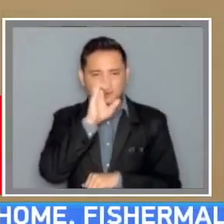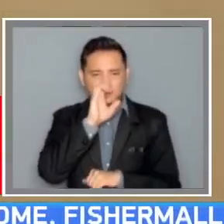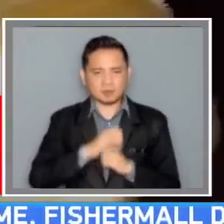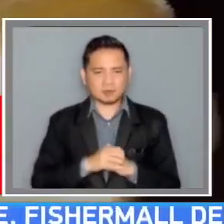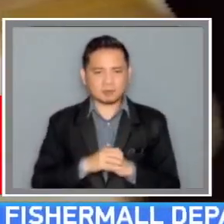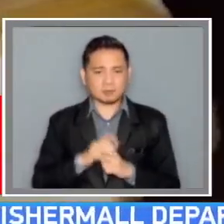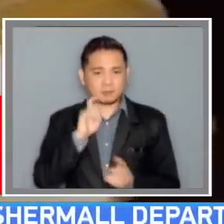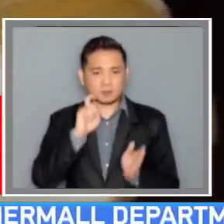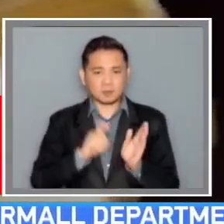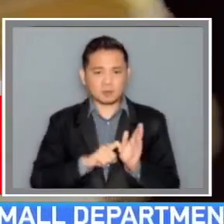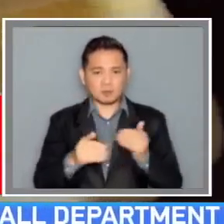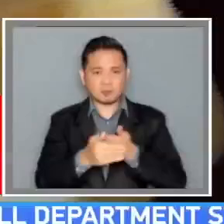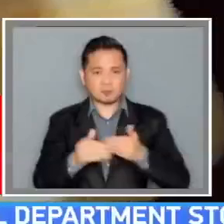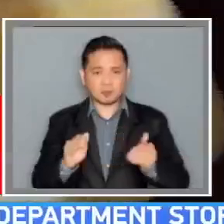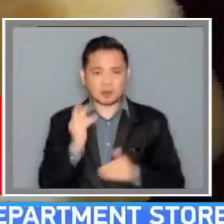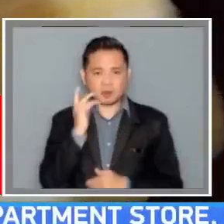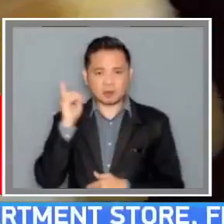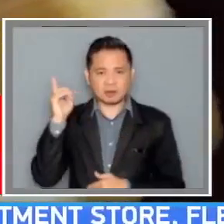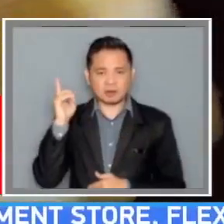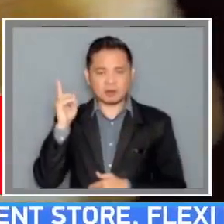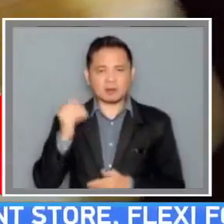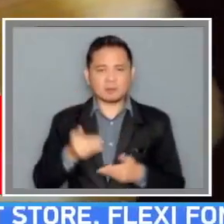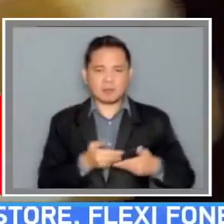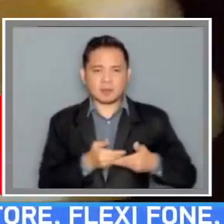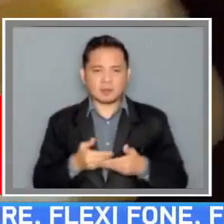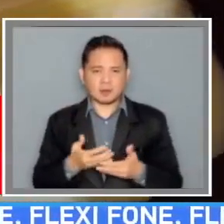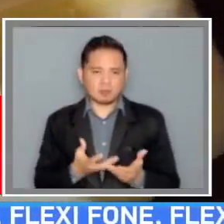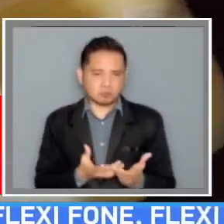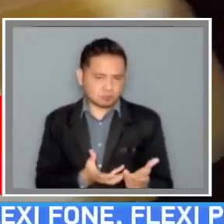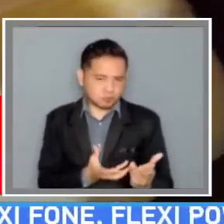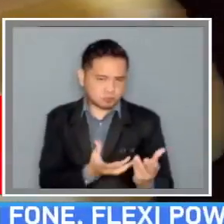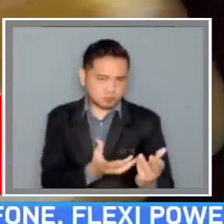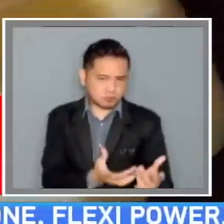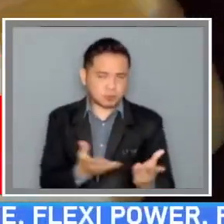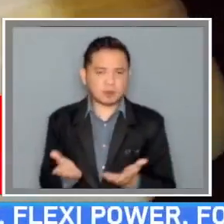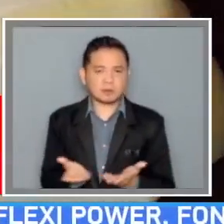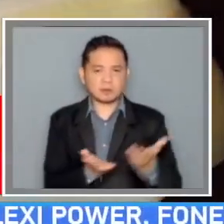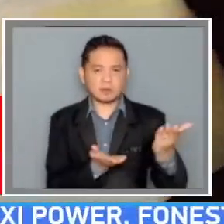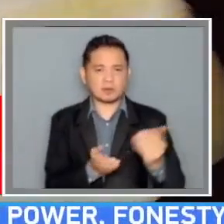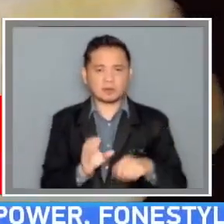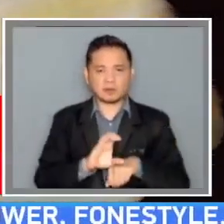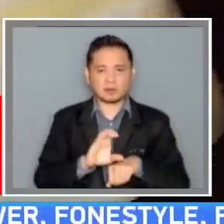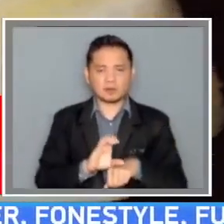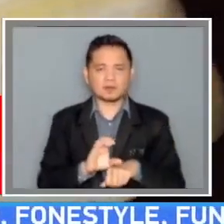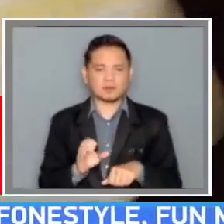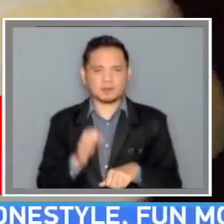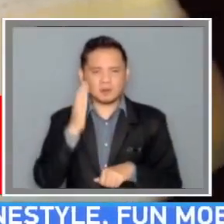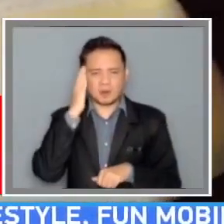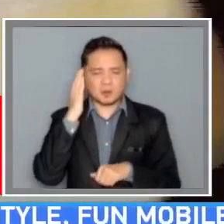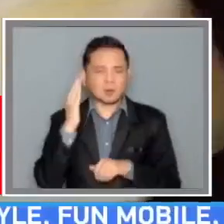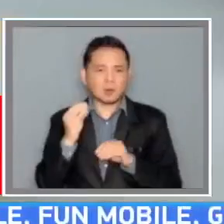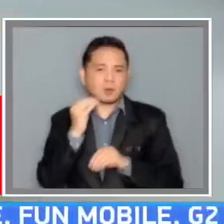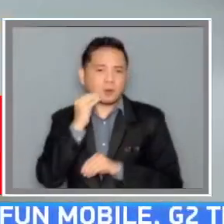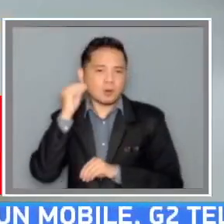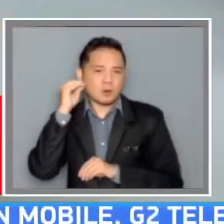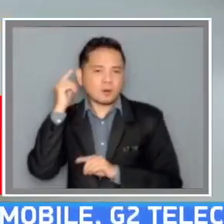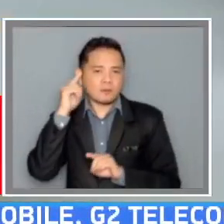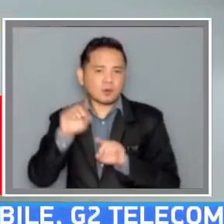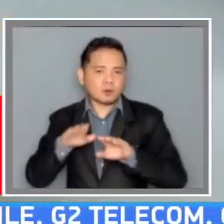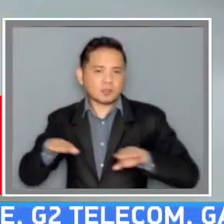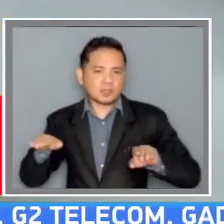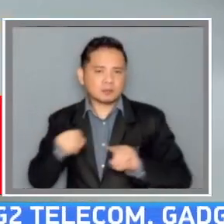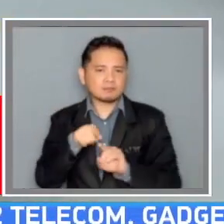simbahan. Agad dinala ng cura paroko sa birthing home ang sanggol para masuri. Nakatakda rin po siyang